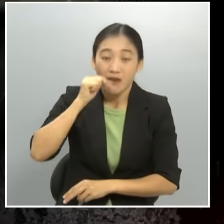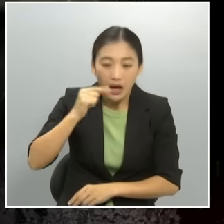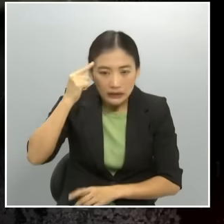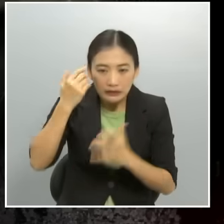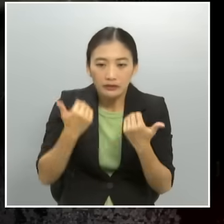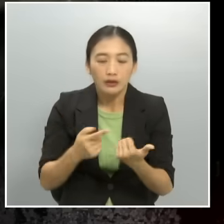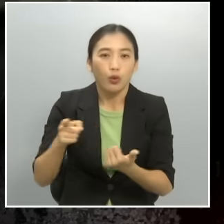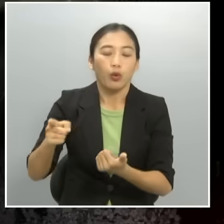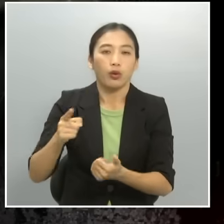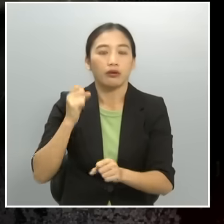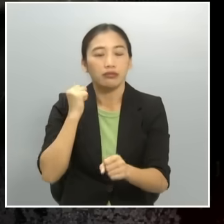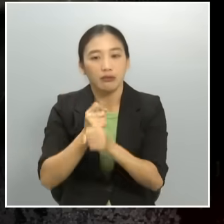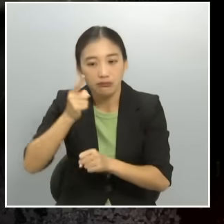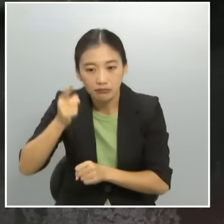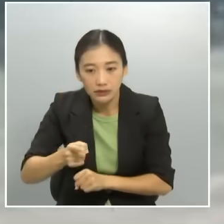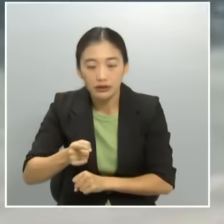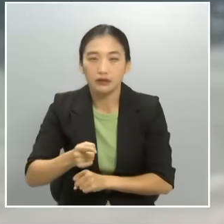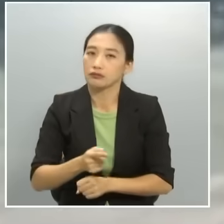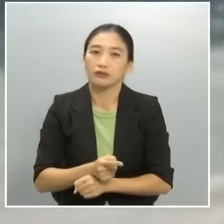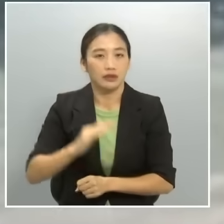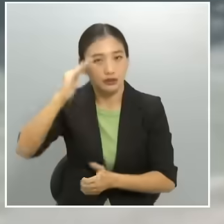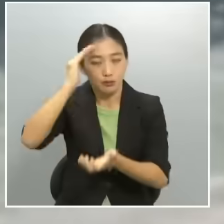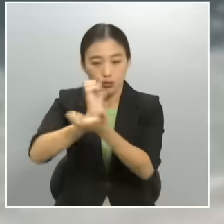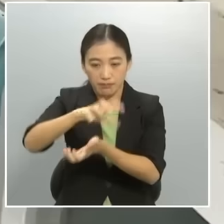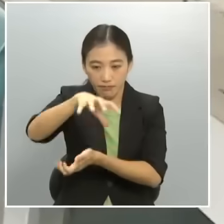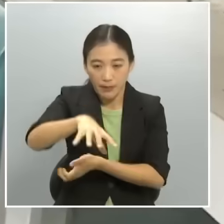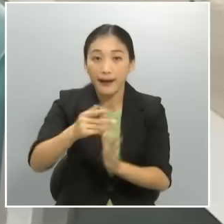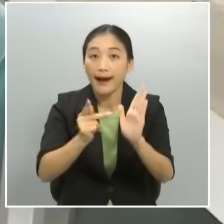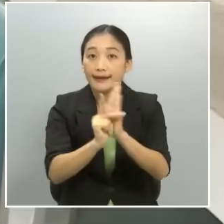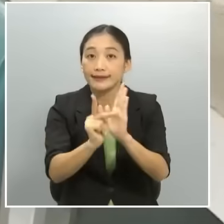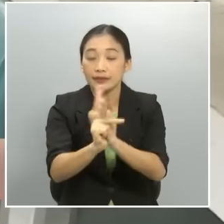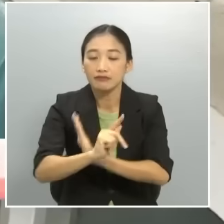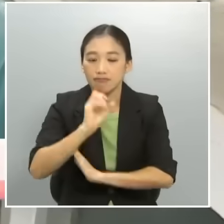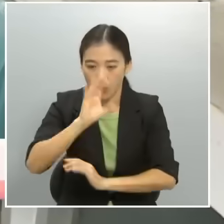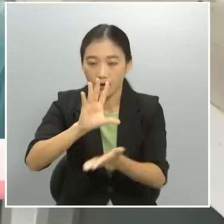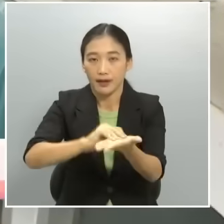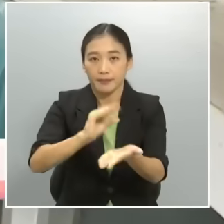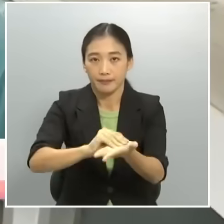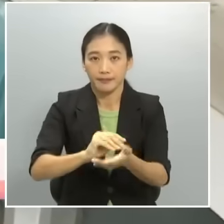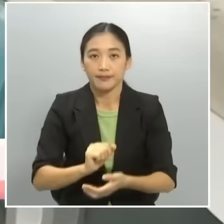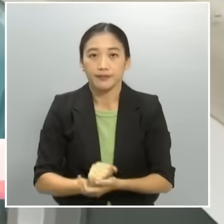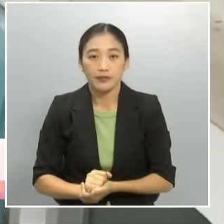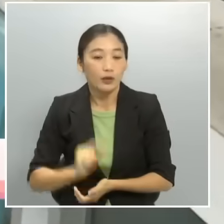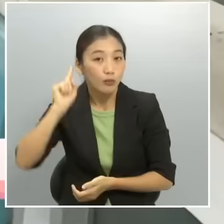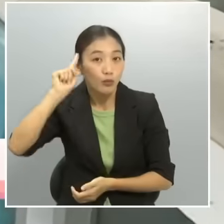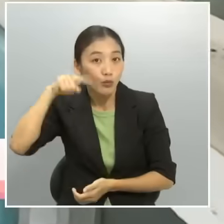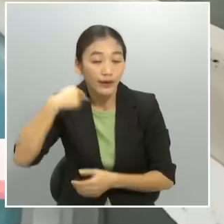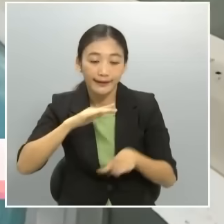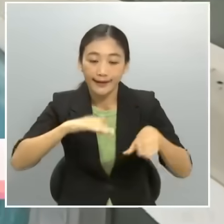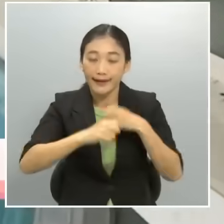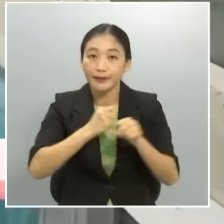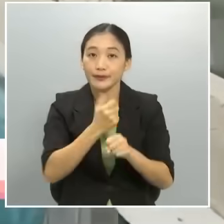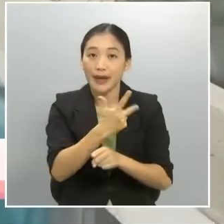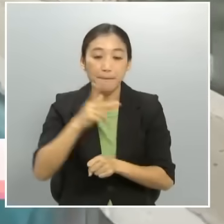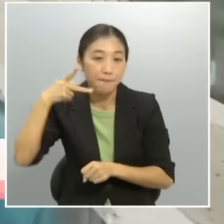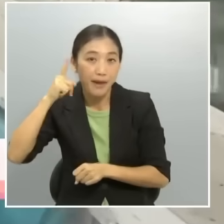ะขณะที่ทางป้าของเด็กคุณบุญโฮมก็เข้าให้ปากคำกับตำรวจเพิ่มเติมบอกว่าเหตุการณ์เกิดขึ้นตอนเที่ย